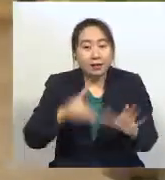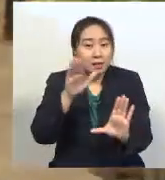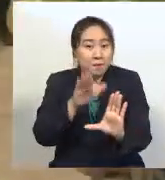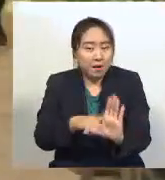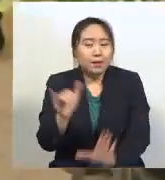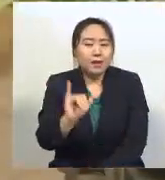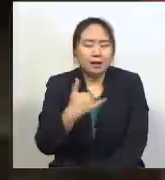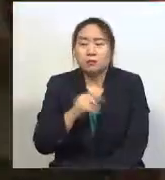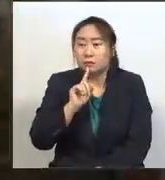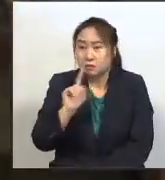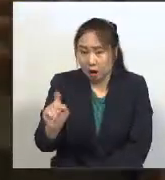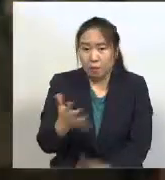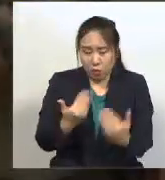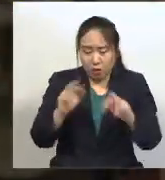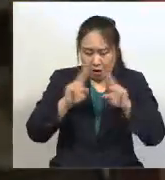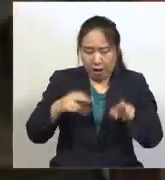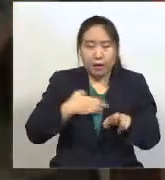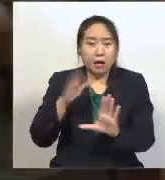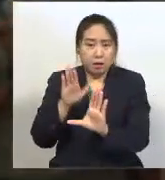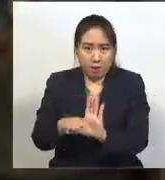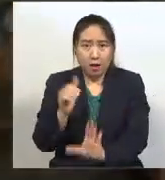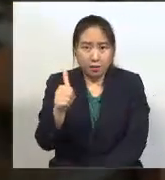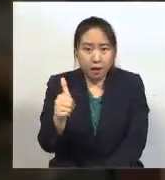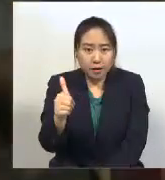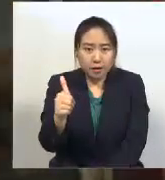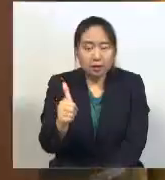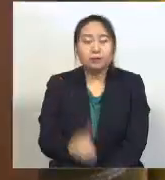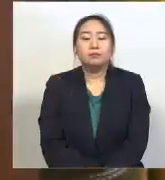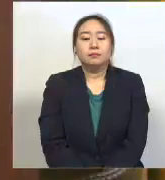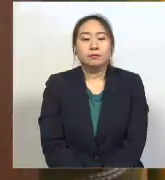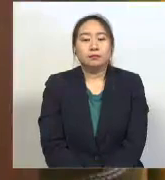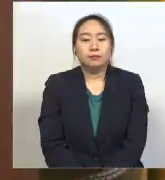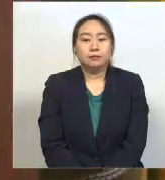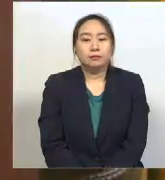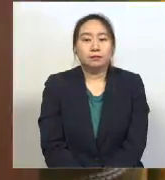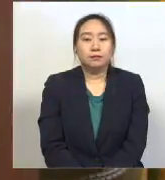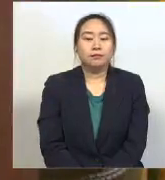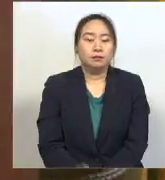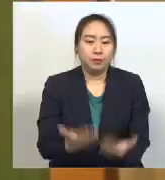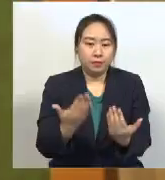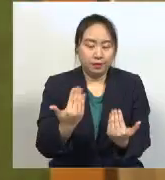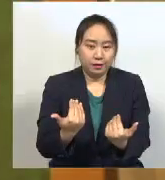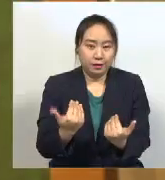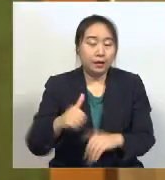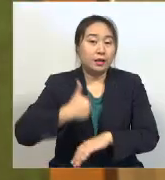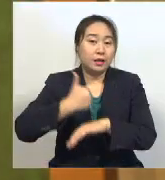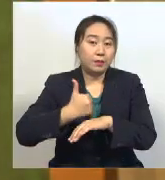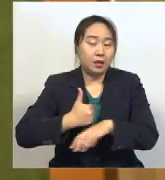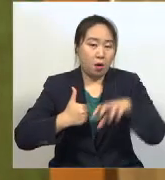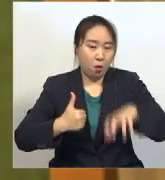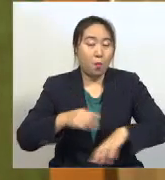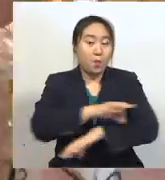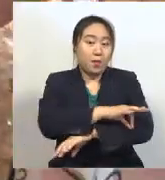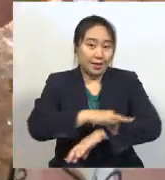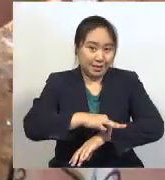งการมีคำถามมาว่ายังสามารถเข้าร่วมโครงการได้อยู่ไหมคุณภูมิศักดิ์อรัญญาเกษมสุขอธิบดีกรมบัญ